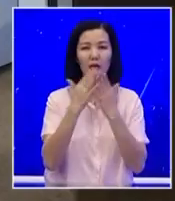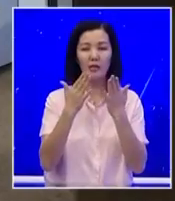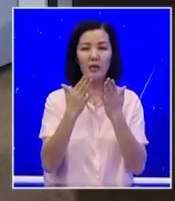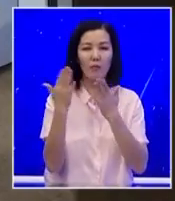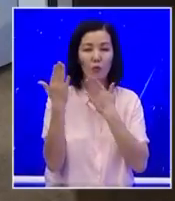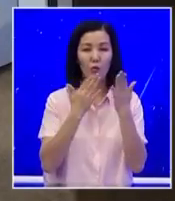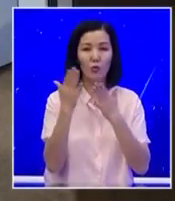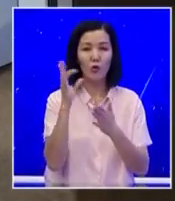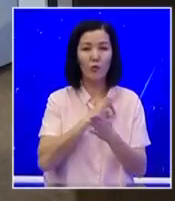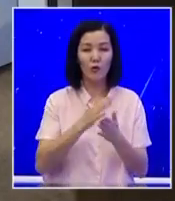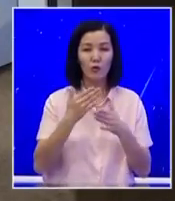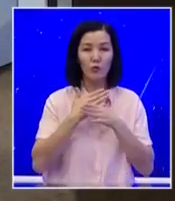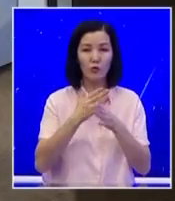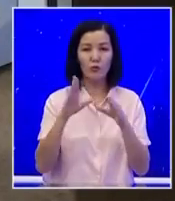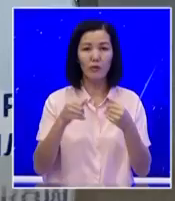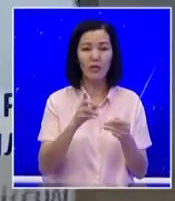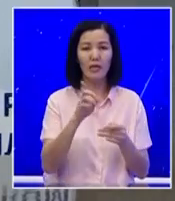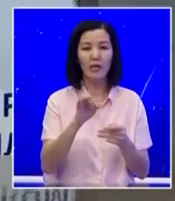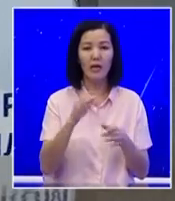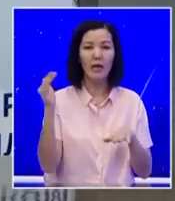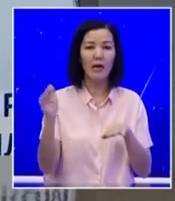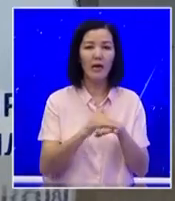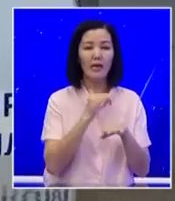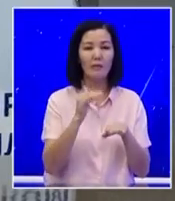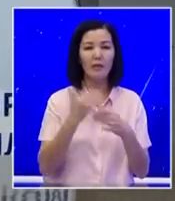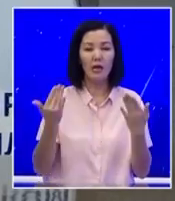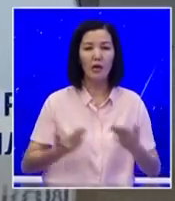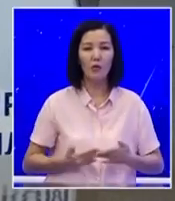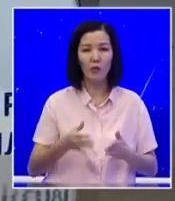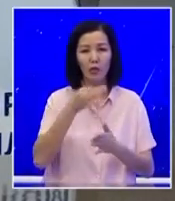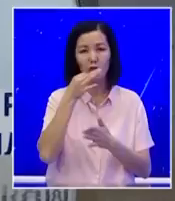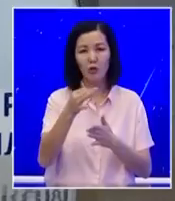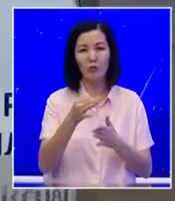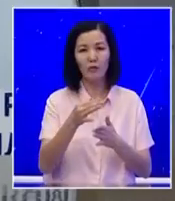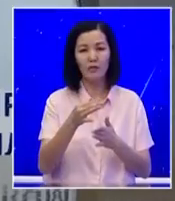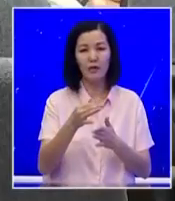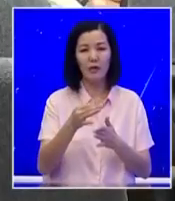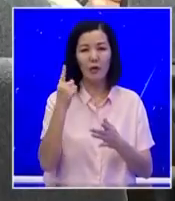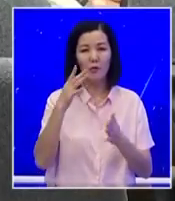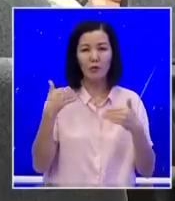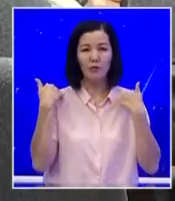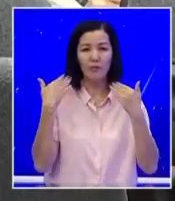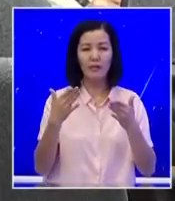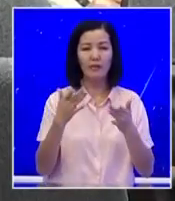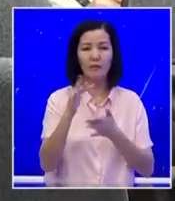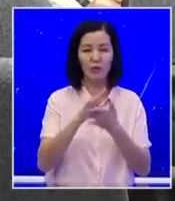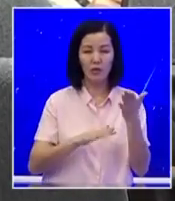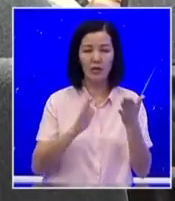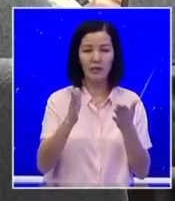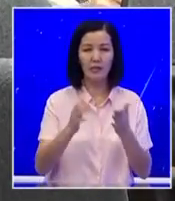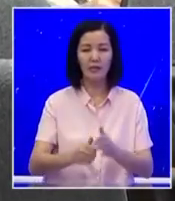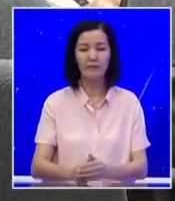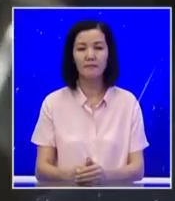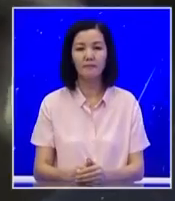келеді. Айта кетейік, Бақытжан Бұқарбайдың қайырымдылық және әлеуметтік жауапкершілік жолындағы осы бастамасы бұдан әріде